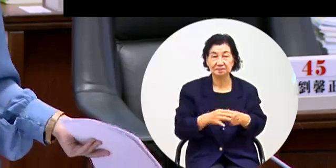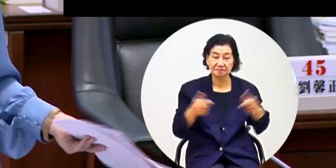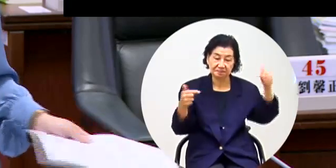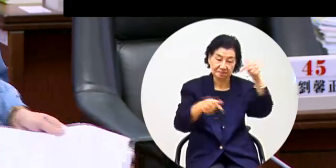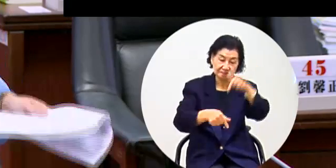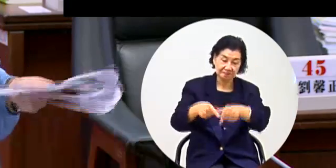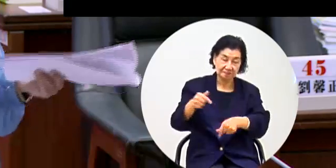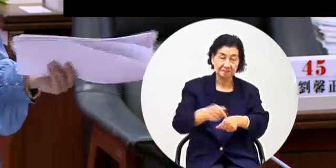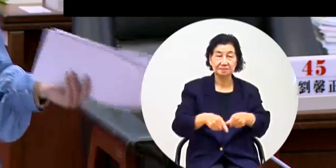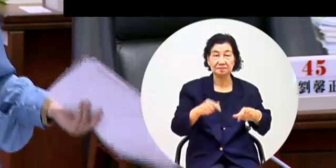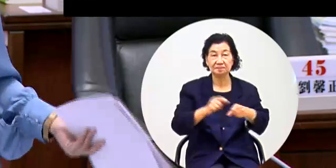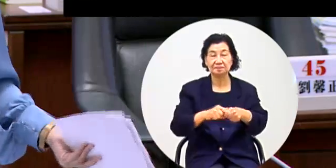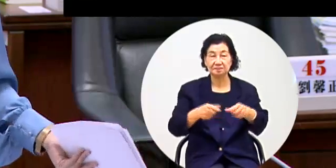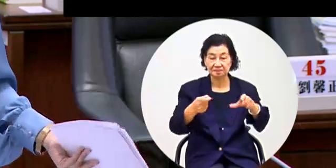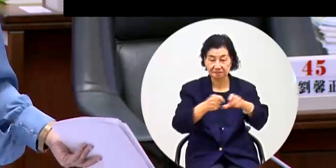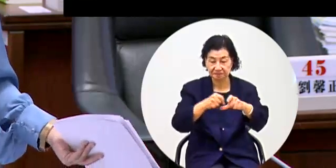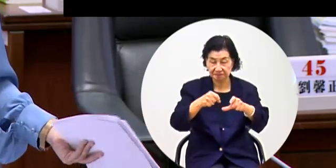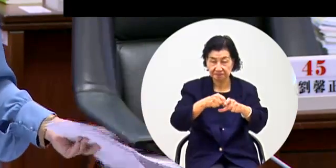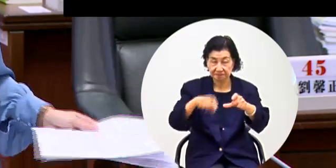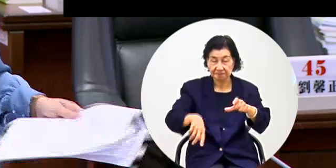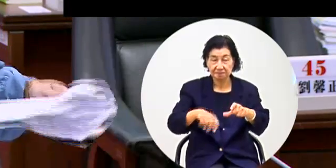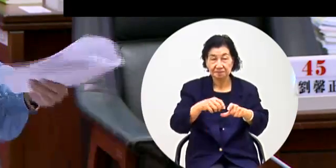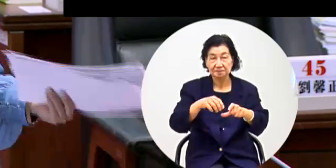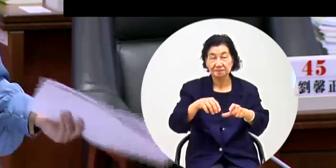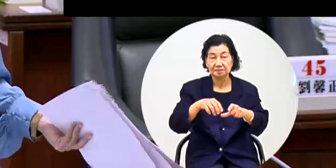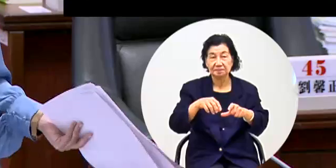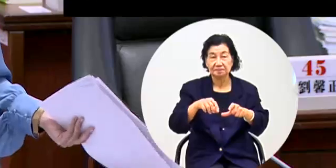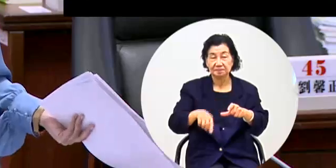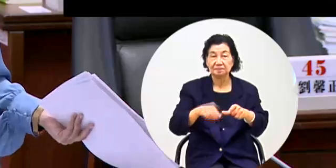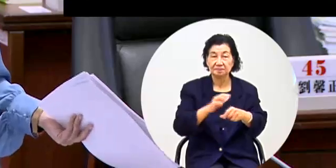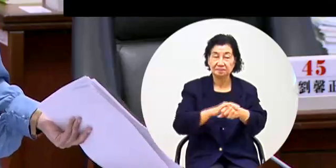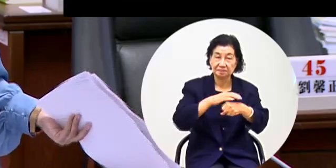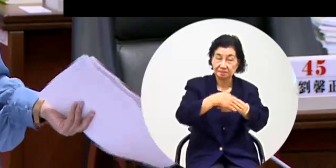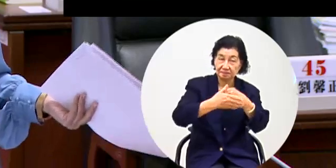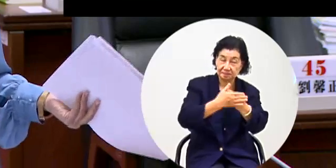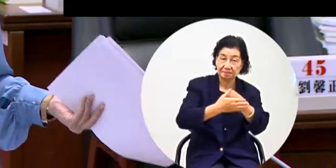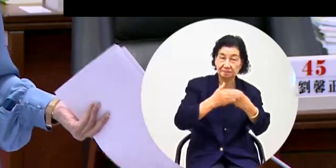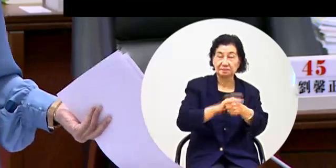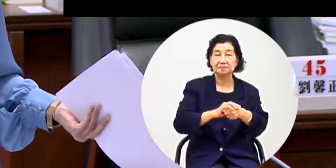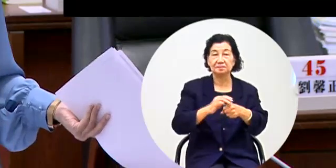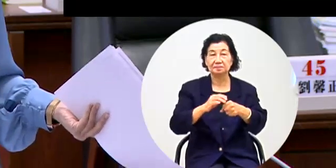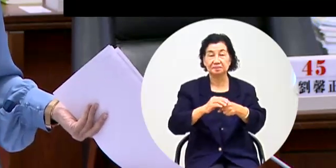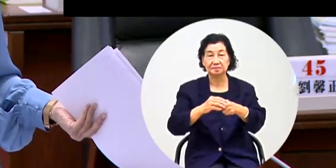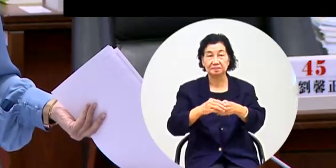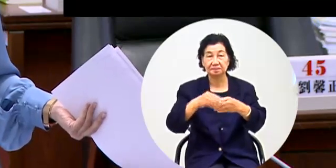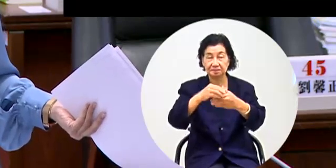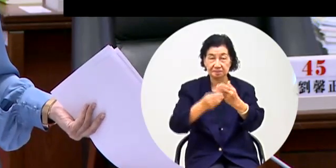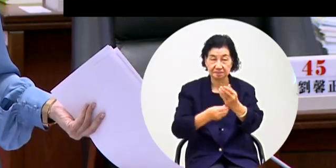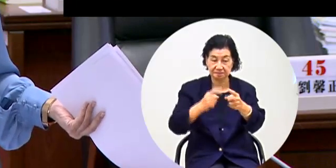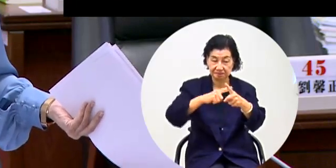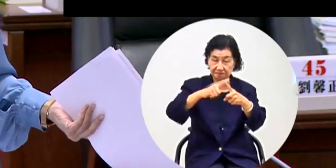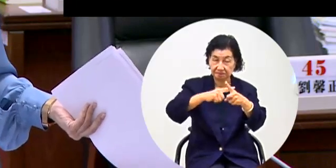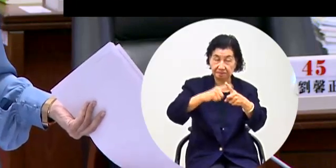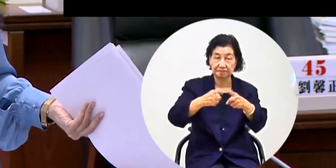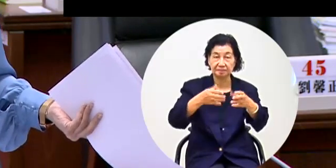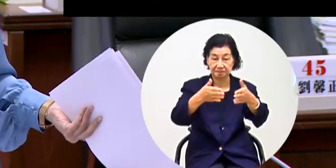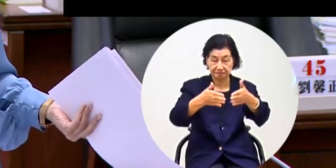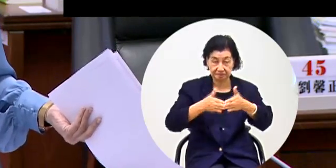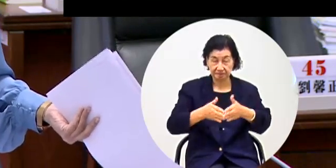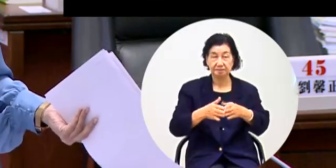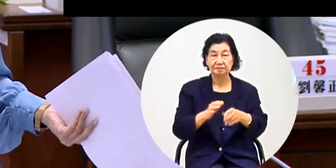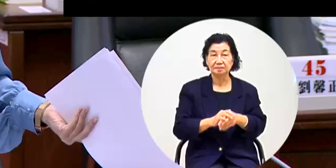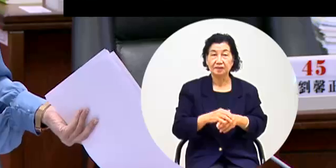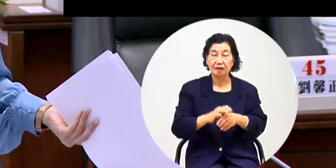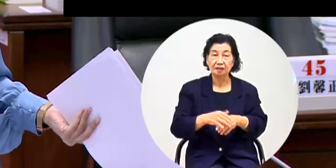一定的量，那要有新兴的产业出现。好，那新兴产业出现的时候，它要放到哪里去？如果说了